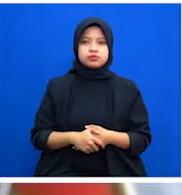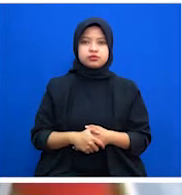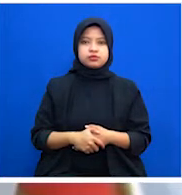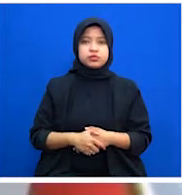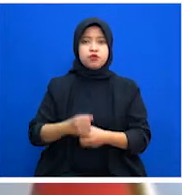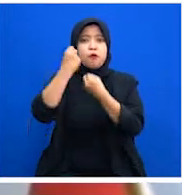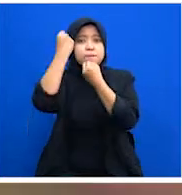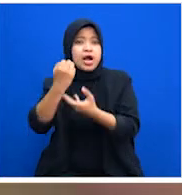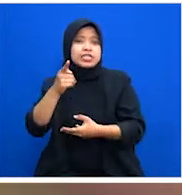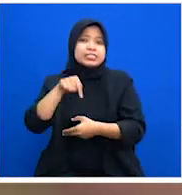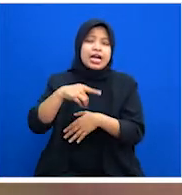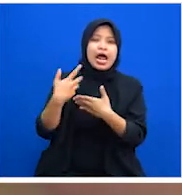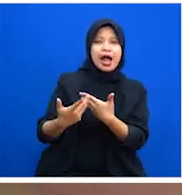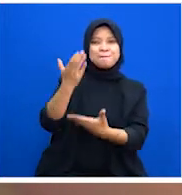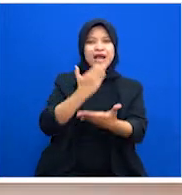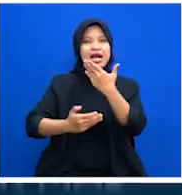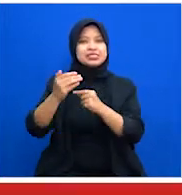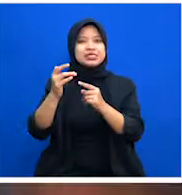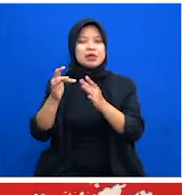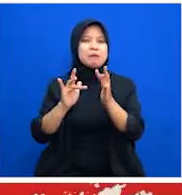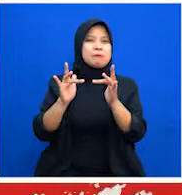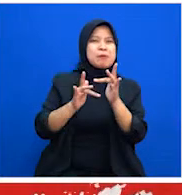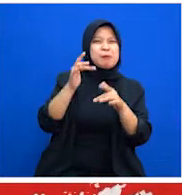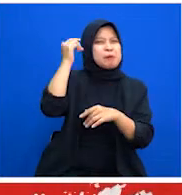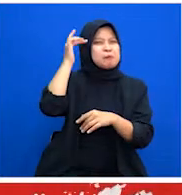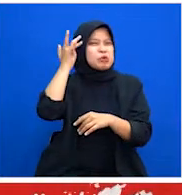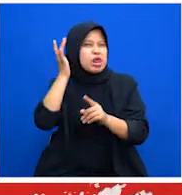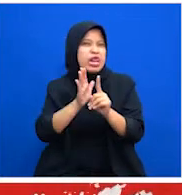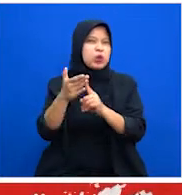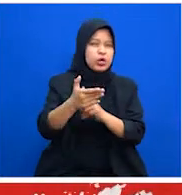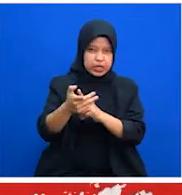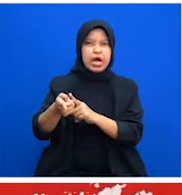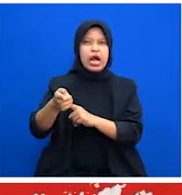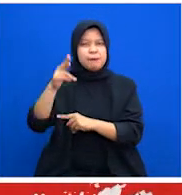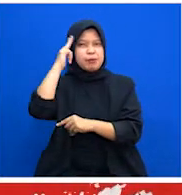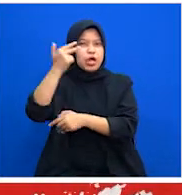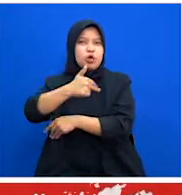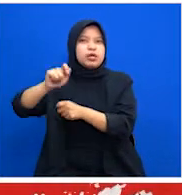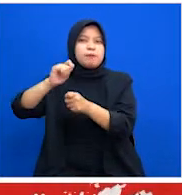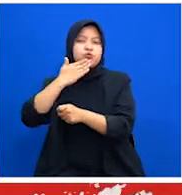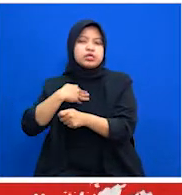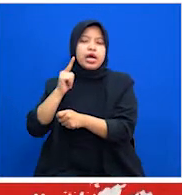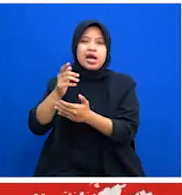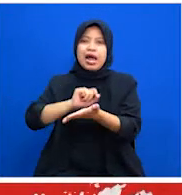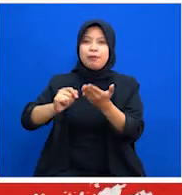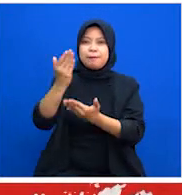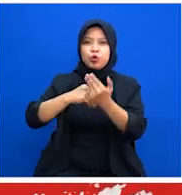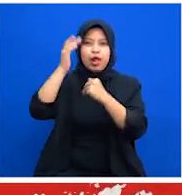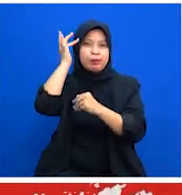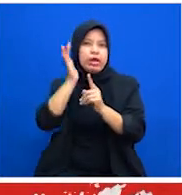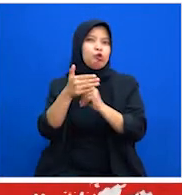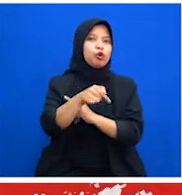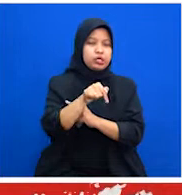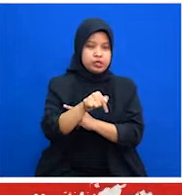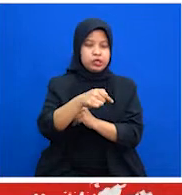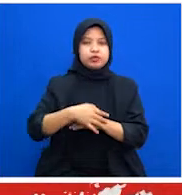kabar kali ini menyasar aplikasi pelacakan covert 19 miliki pemerintah Indonesia peduli lindungi